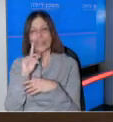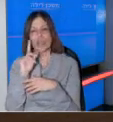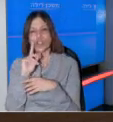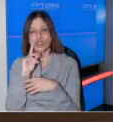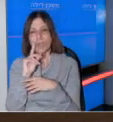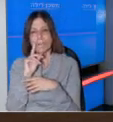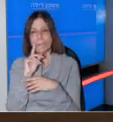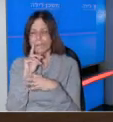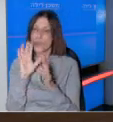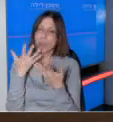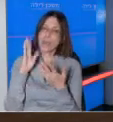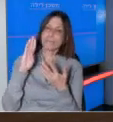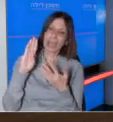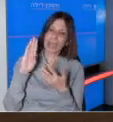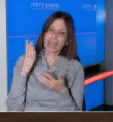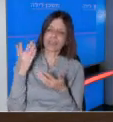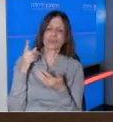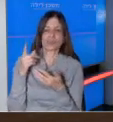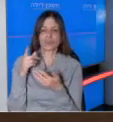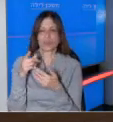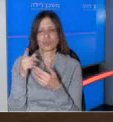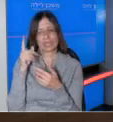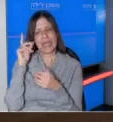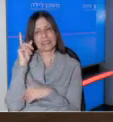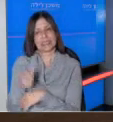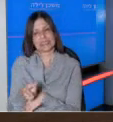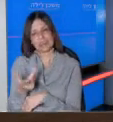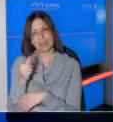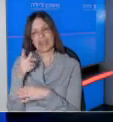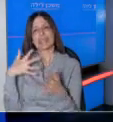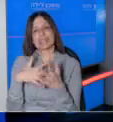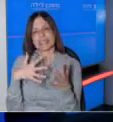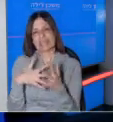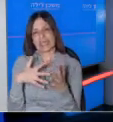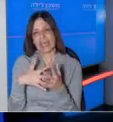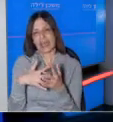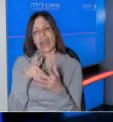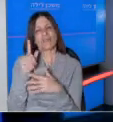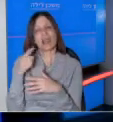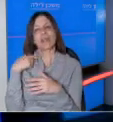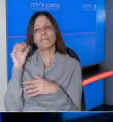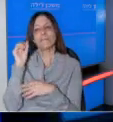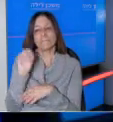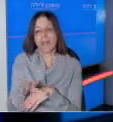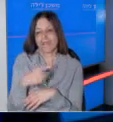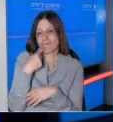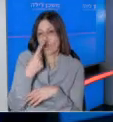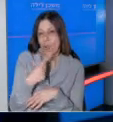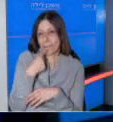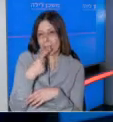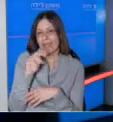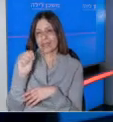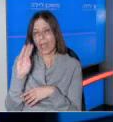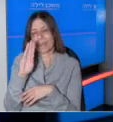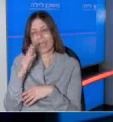אגב, יכול להיות שברקת באיזשהו מקום הוא זה שיזמין בצורה כזו אחרת את הסקר, אבל עקרונית, אתה בא ואתה אומר, ניר